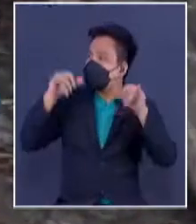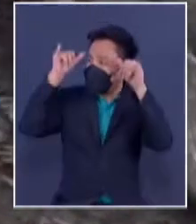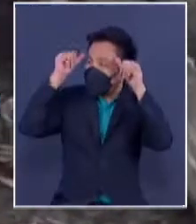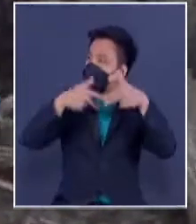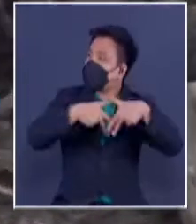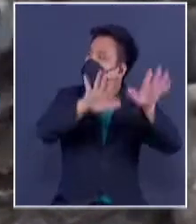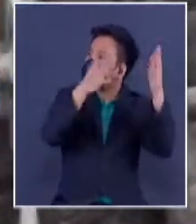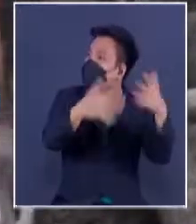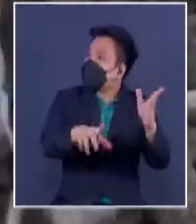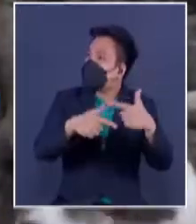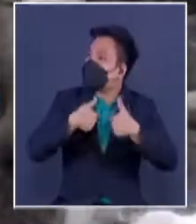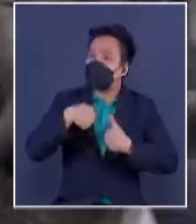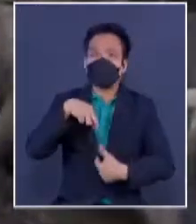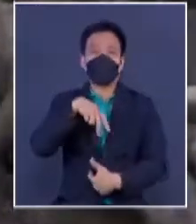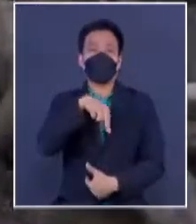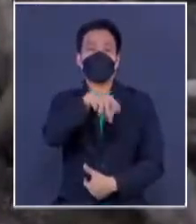ไปครับเนี่ย